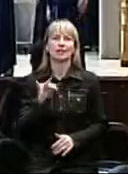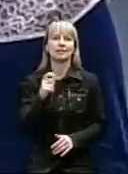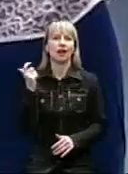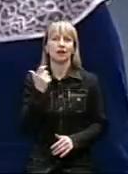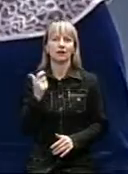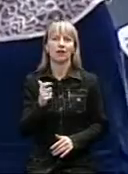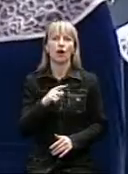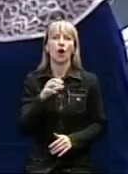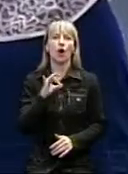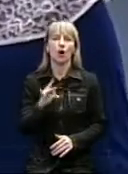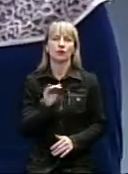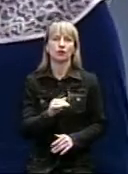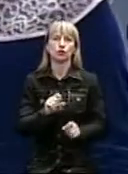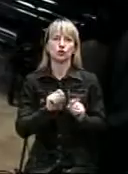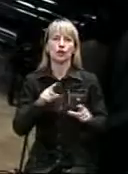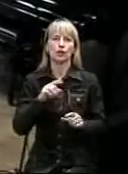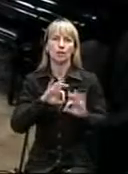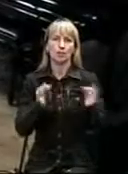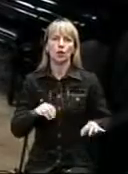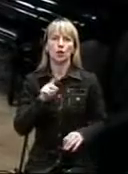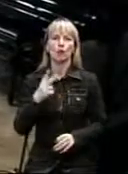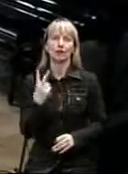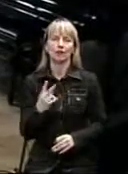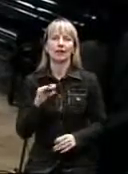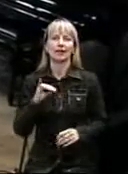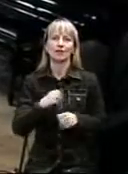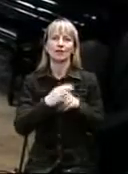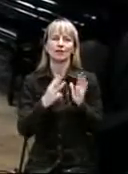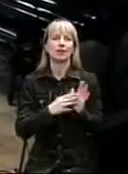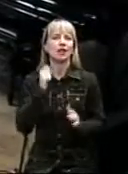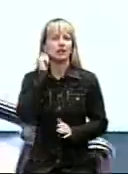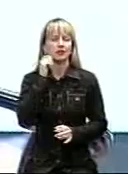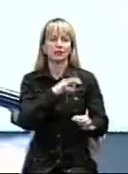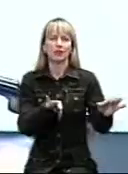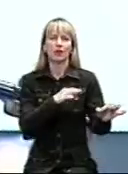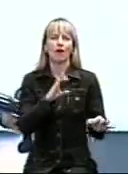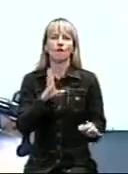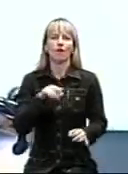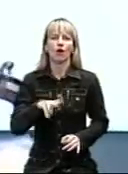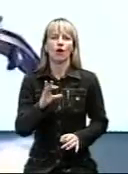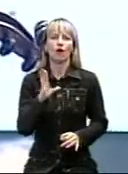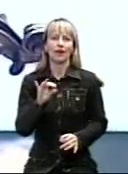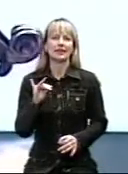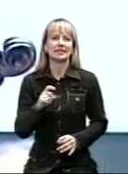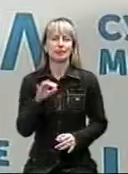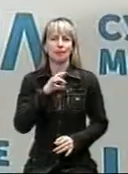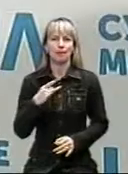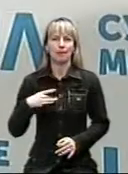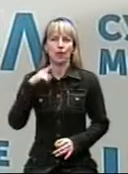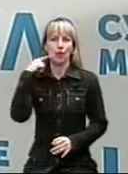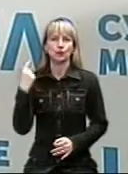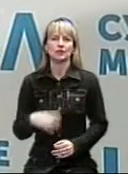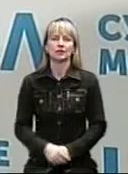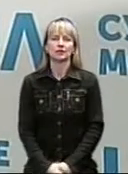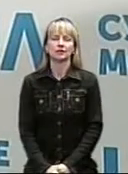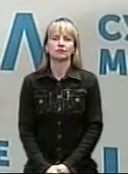Запорізької дитячої школи мистецтв номер 2 та 18-річна скрипалька Єва Волкова із Білорусі. Моєму